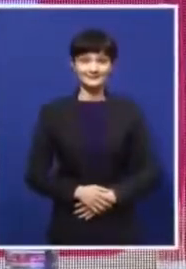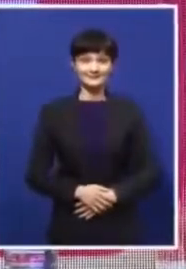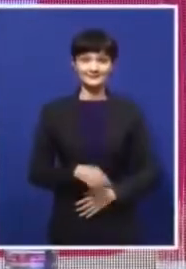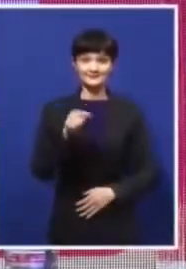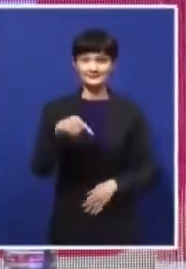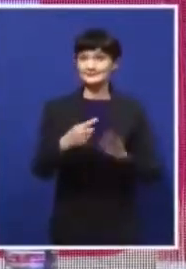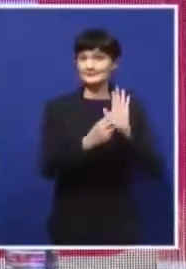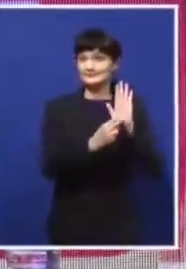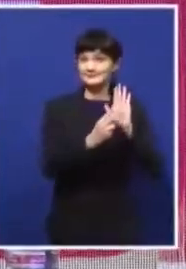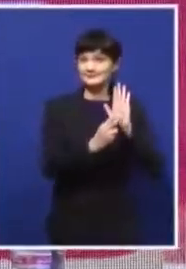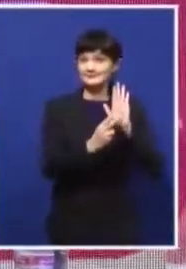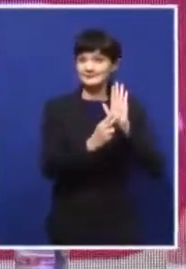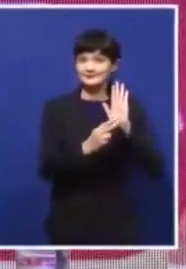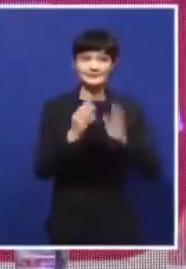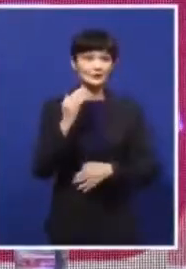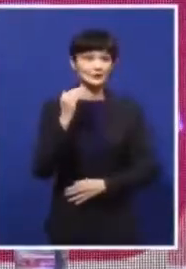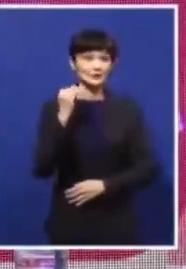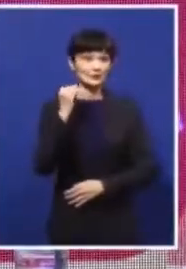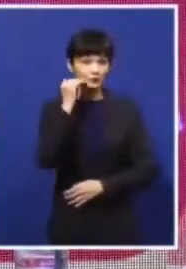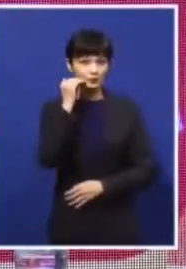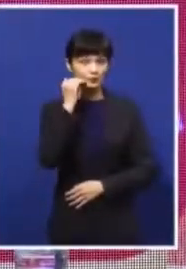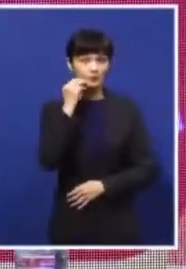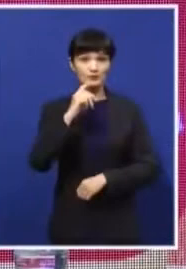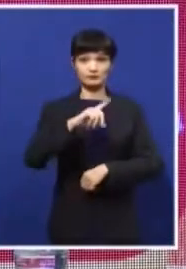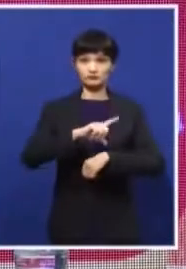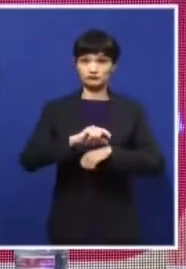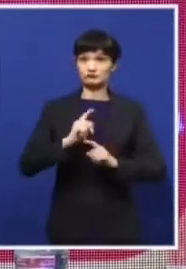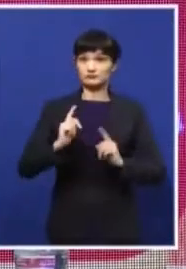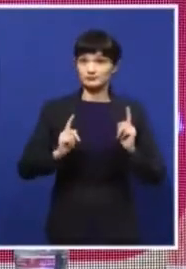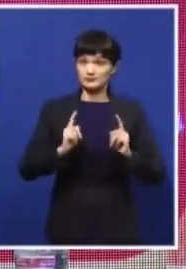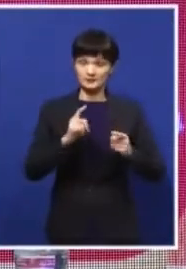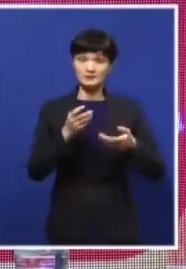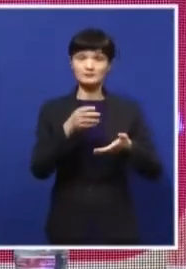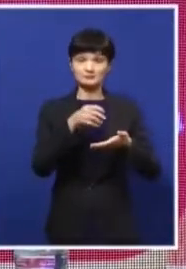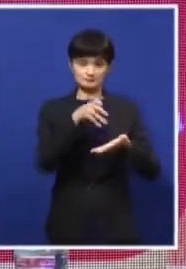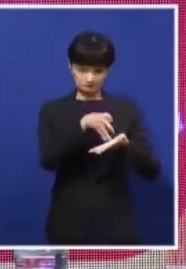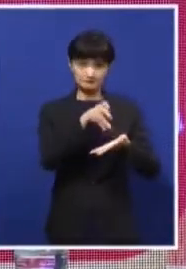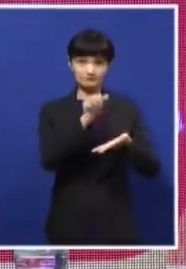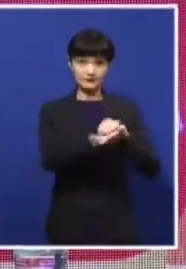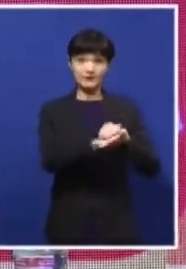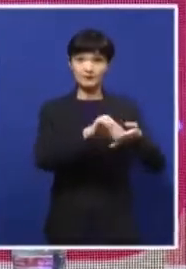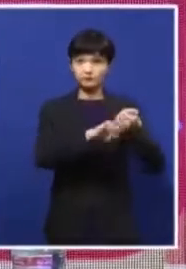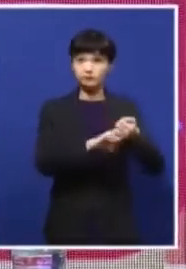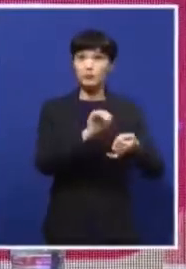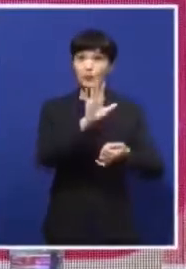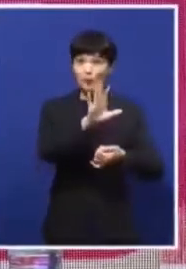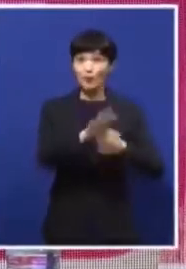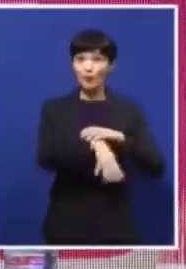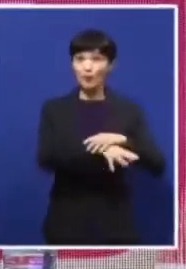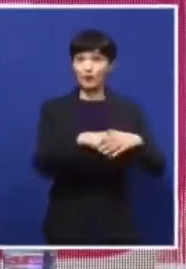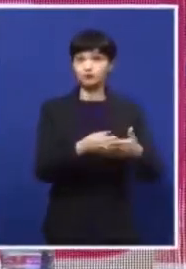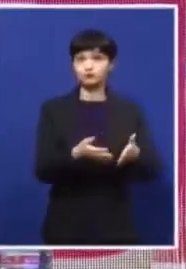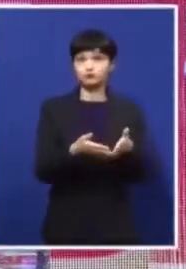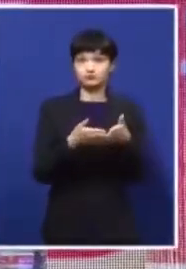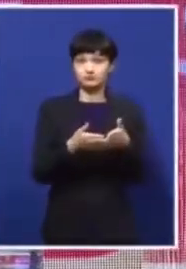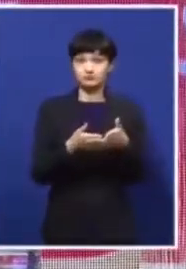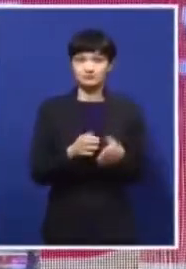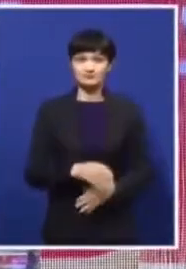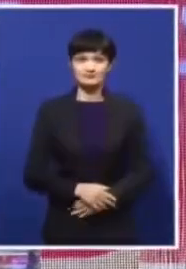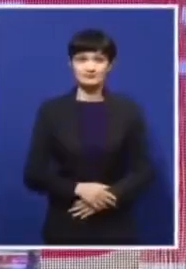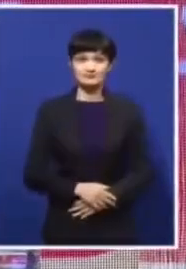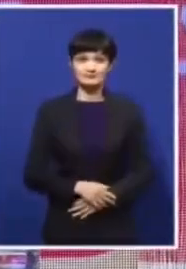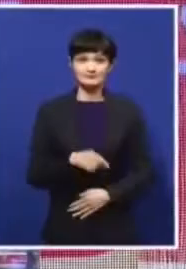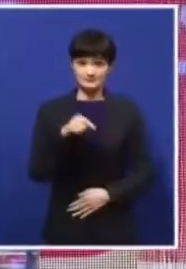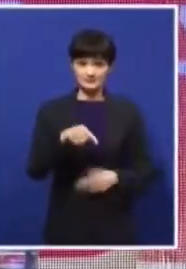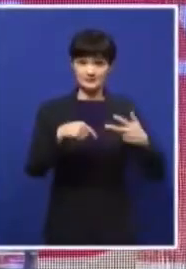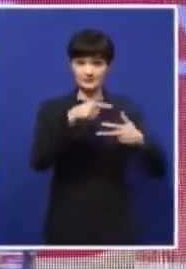的是说，如果你任何时候有登记，就是抽签加码券的话，不但是它的那一